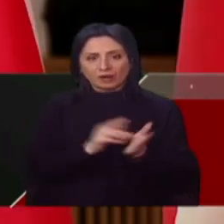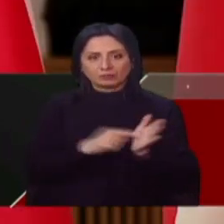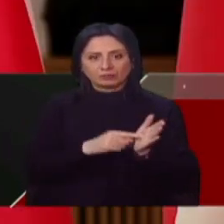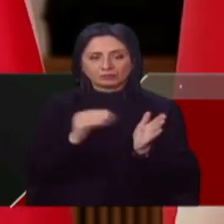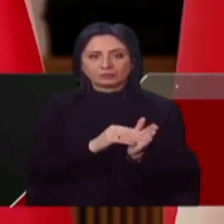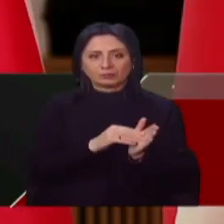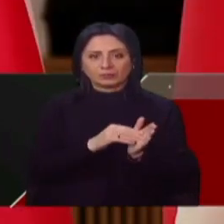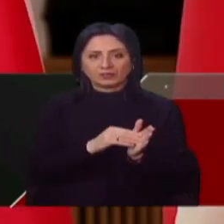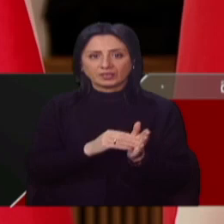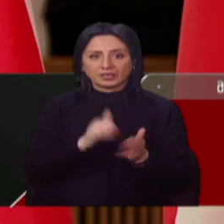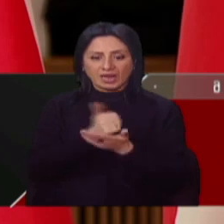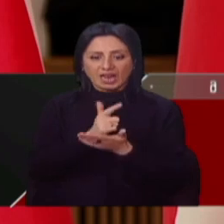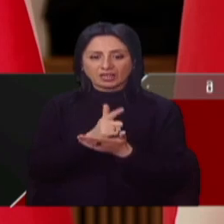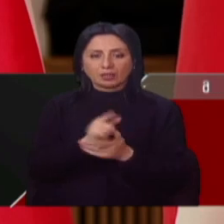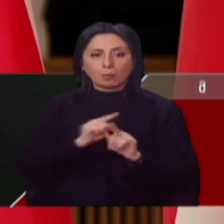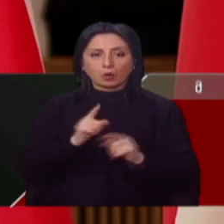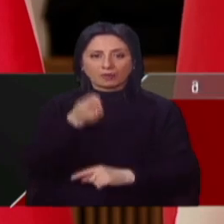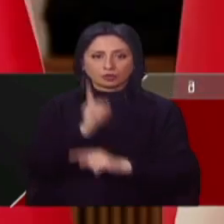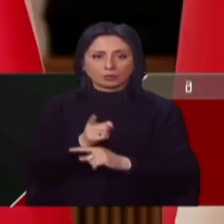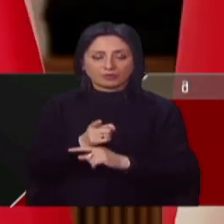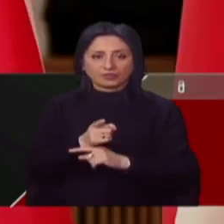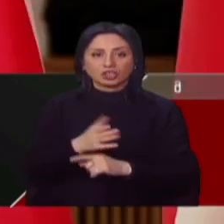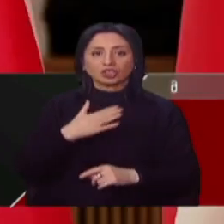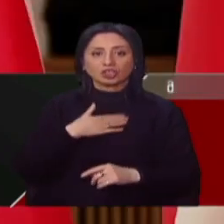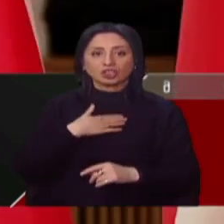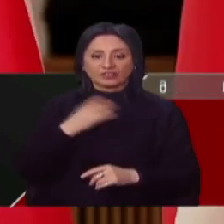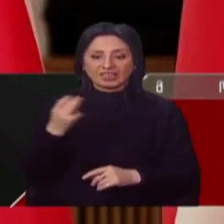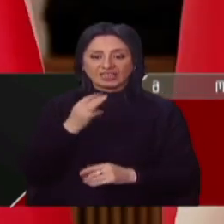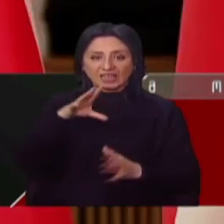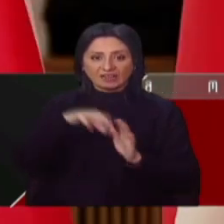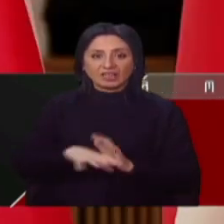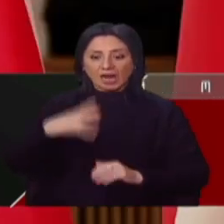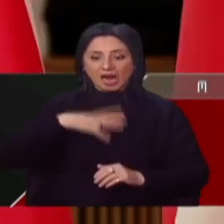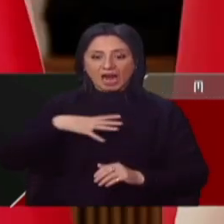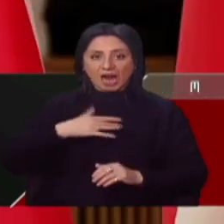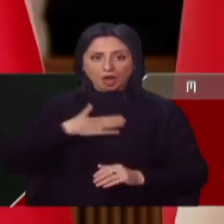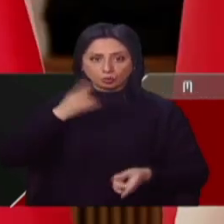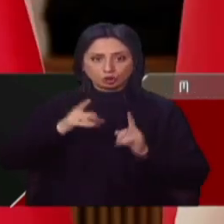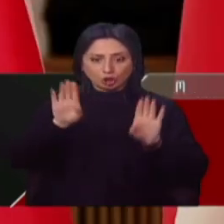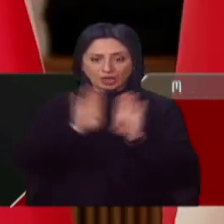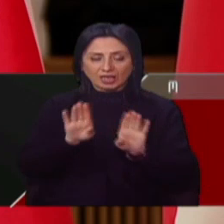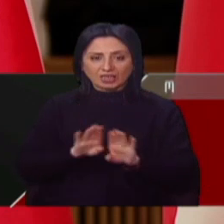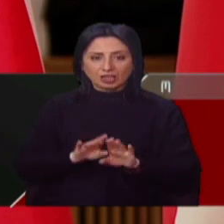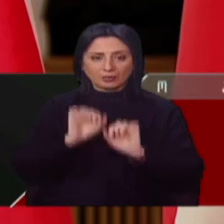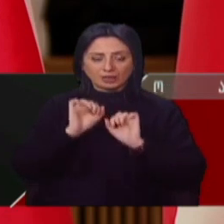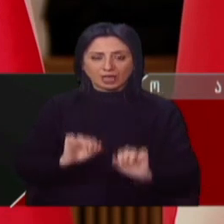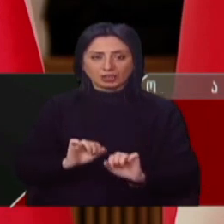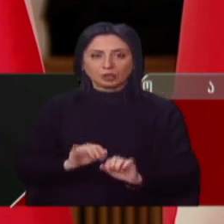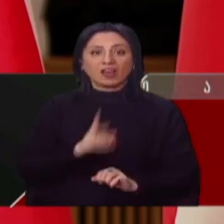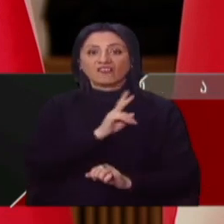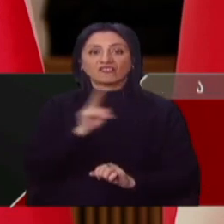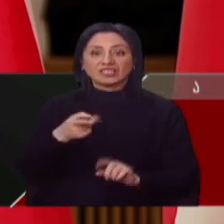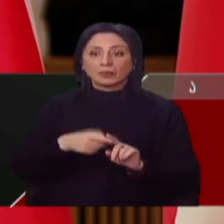გაამყაროს LGBT პროპაგანდის აკრძალვა. Ჩვენ ინტერესში არის, რომ ქართული იდენტობა უნდა იყოს დაცული.